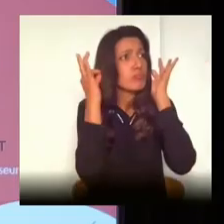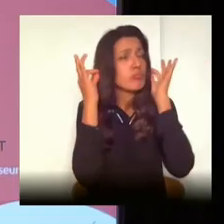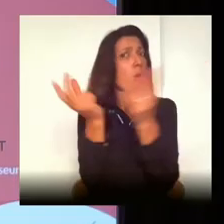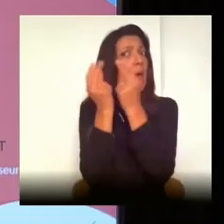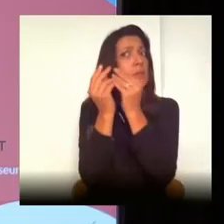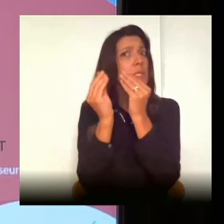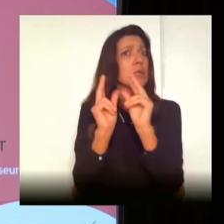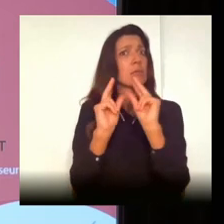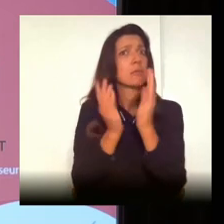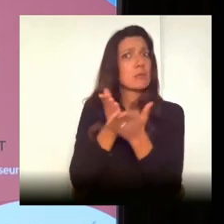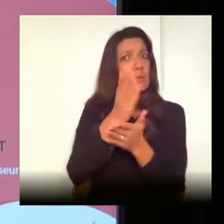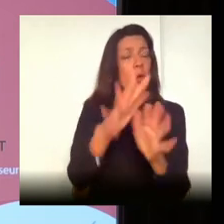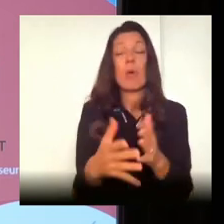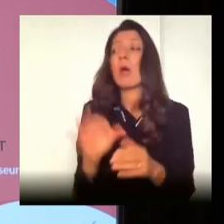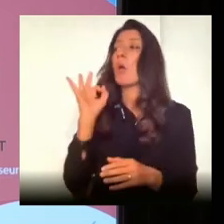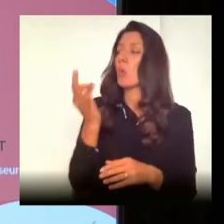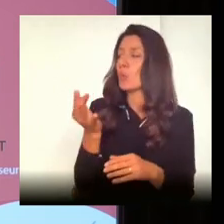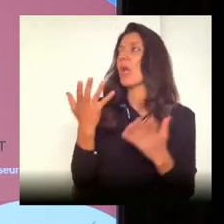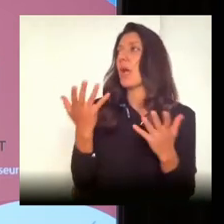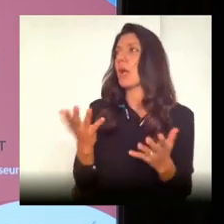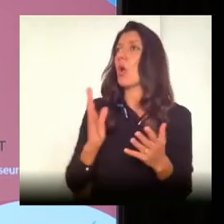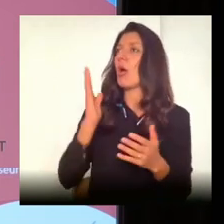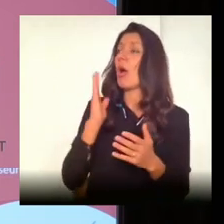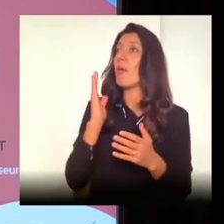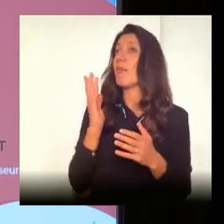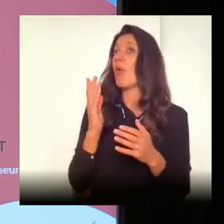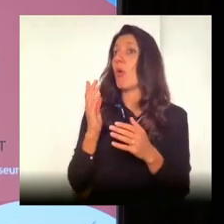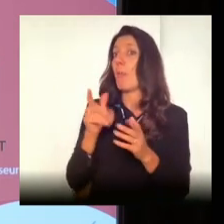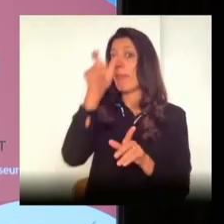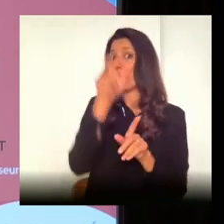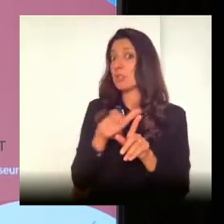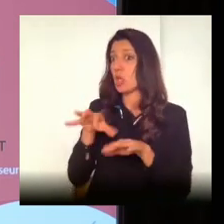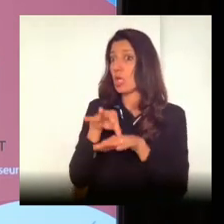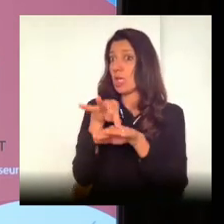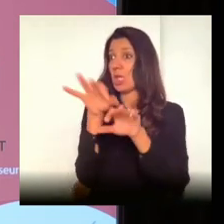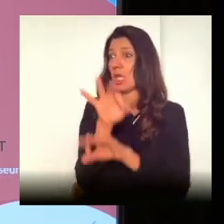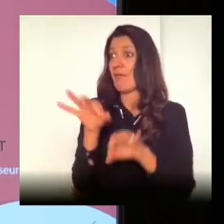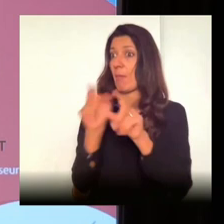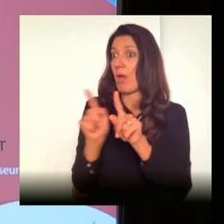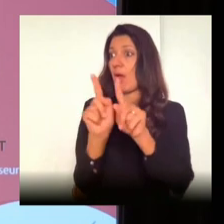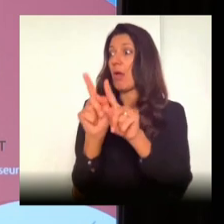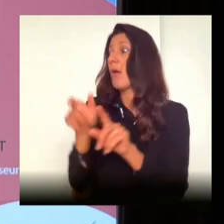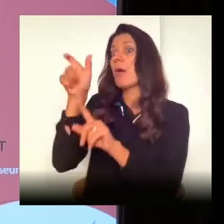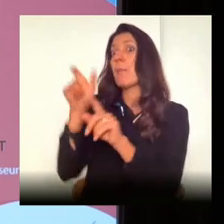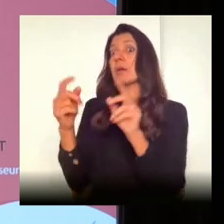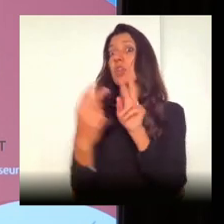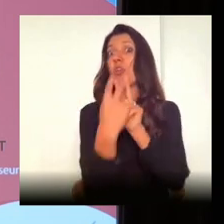il fut un temps, par exemple, les athlètes guidés n'étaient pas guidés, mais en fait, il y avait quelqu'un qui se mettait en face